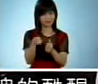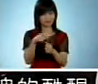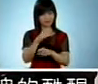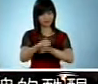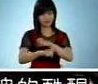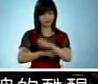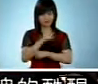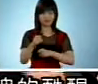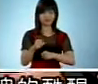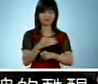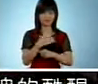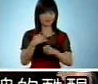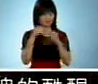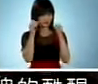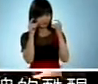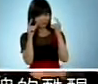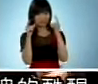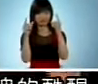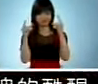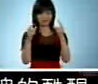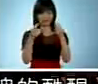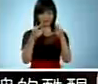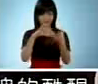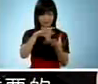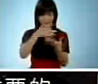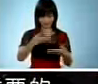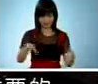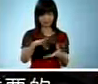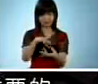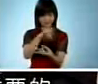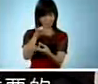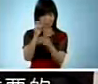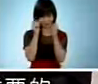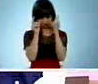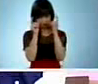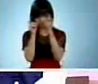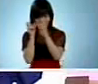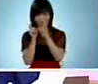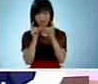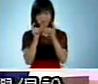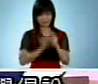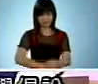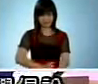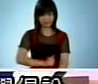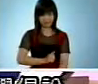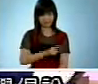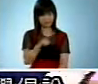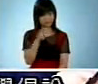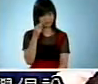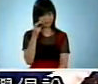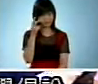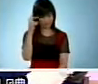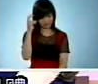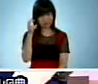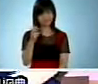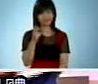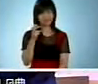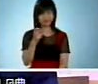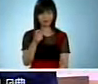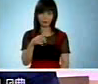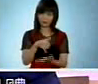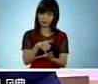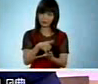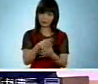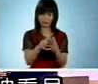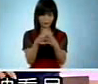活动能够唤起很多灵魂的苏醒，我想这是很重要， 真的，我们通常一直觉得说，一些